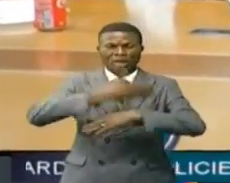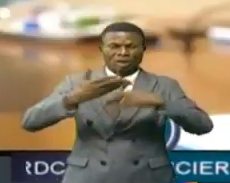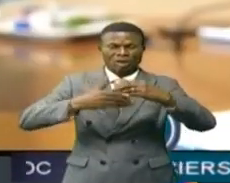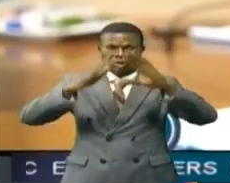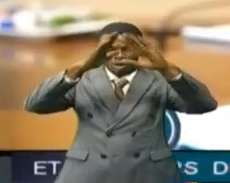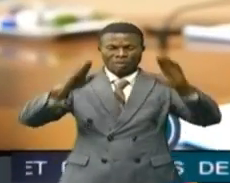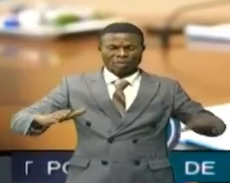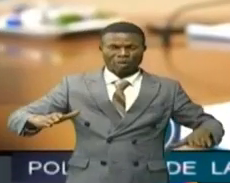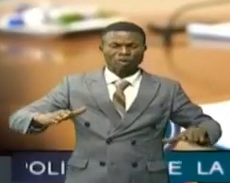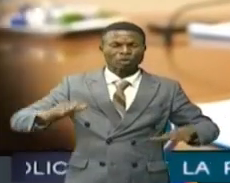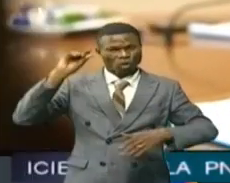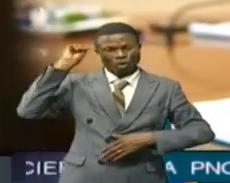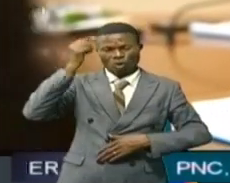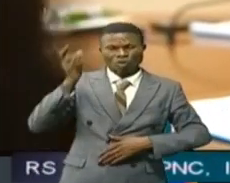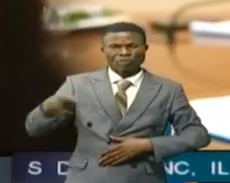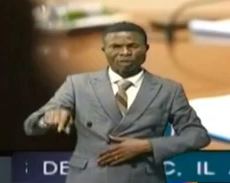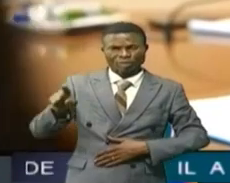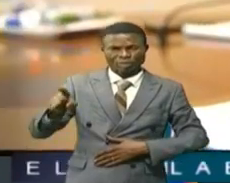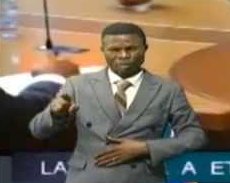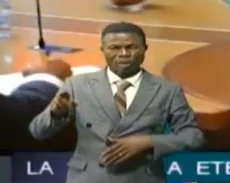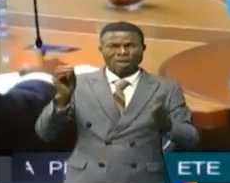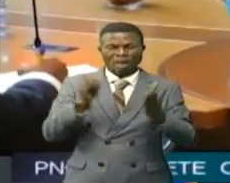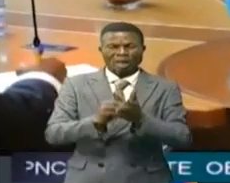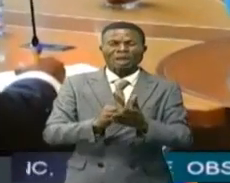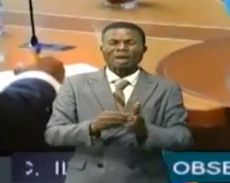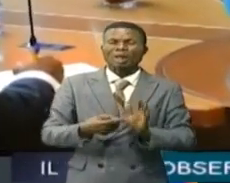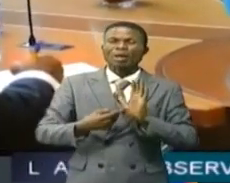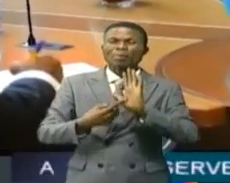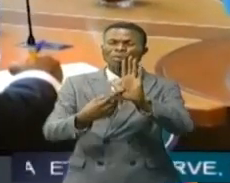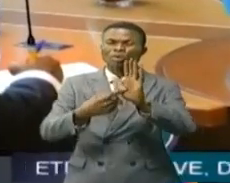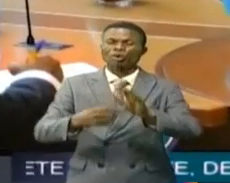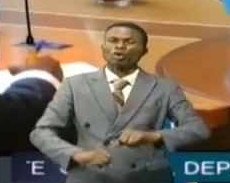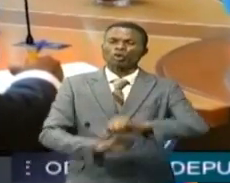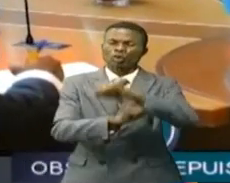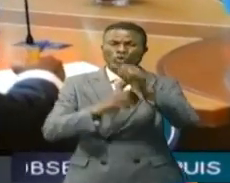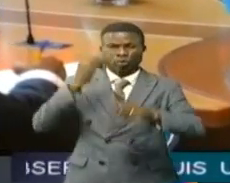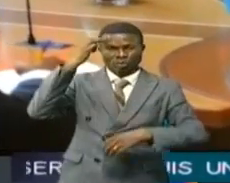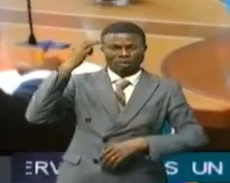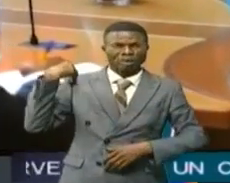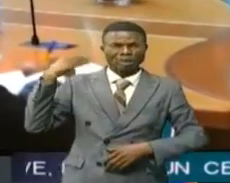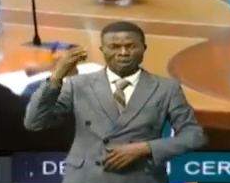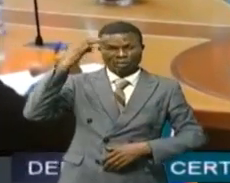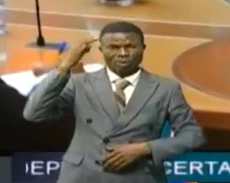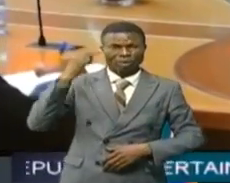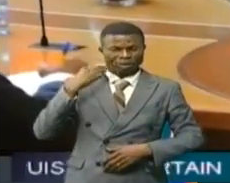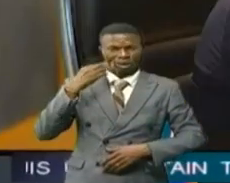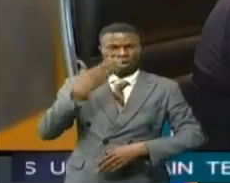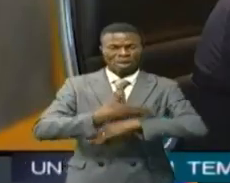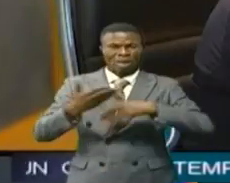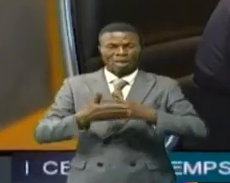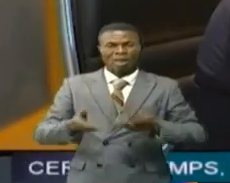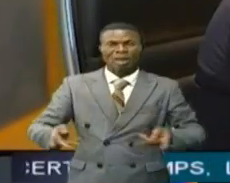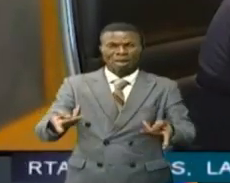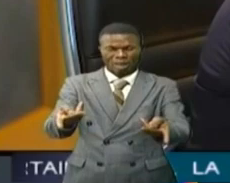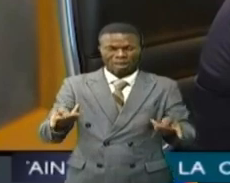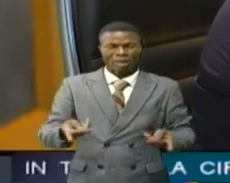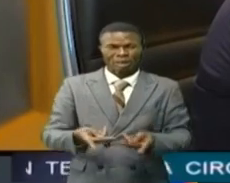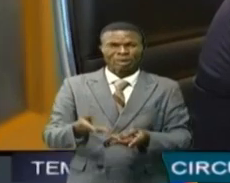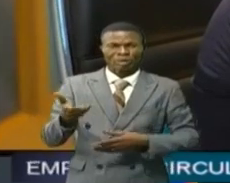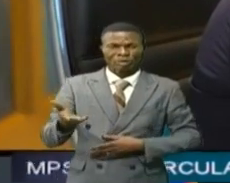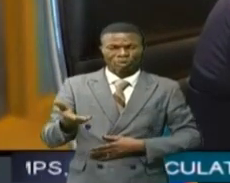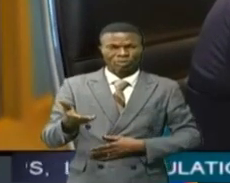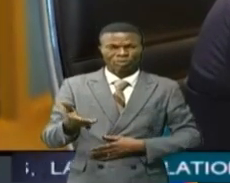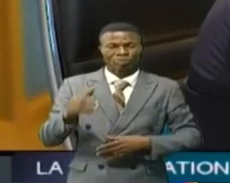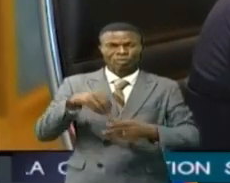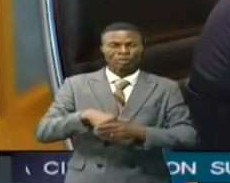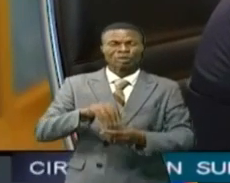gouverneur de province. Ils ont ensuite exprimé leur soutien au ministre d'État, ministre de l'Aménagement du Territoire, Guy Luando Mboyo,